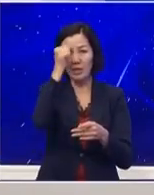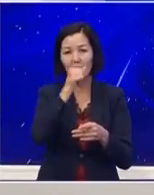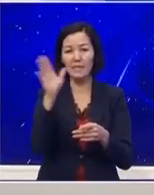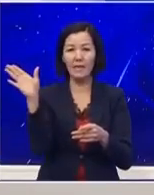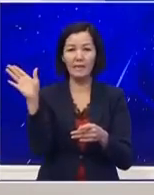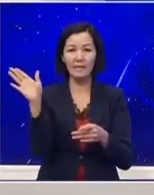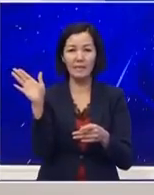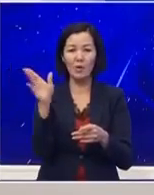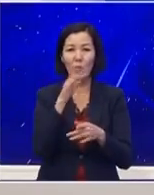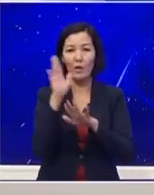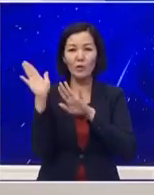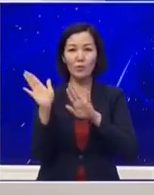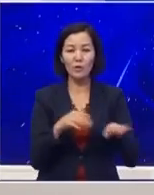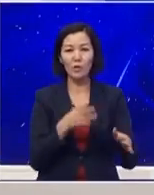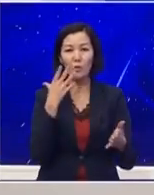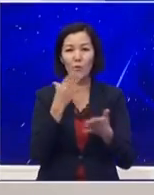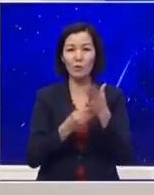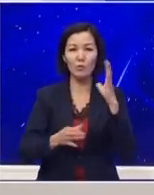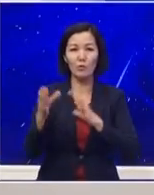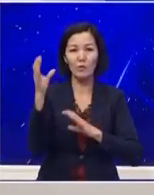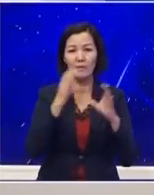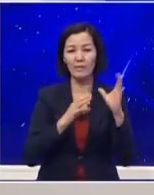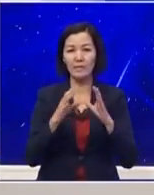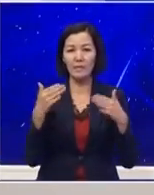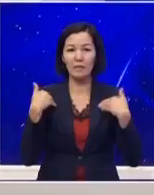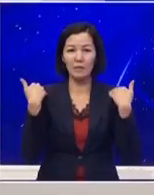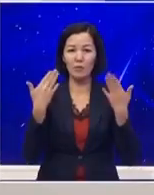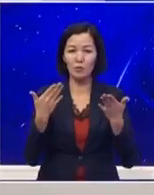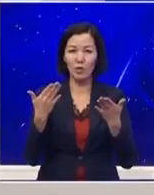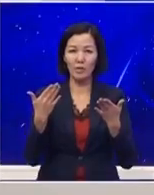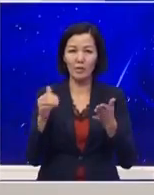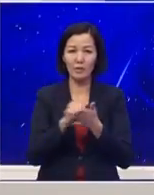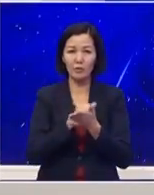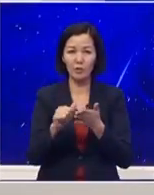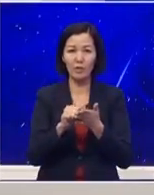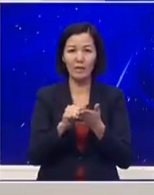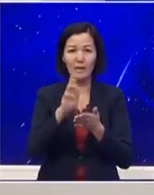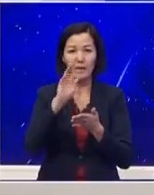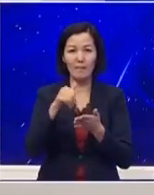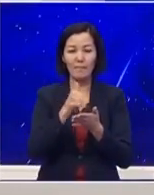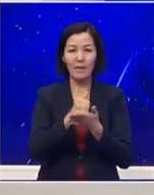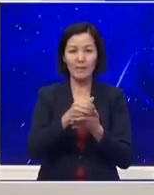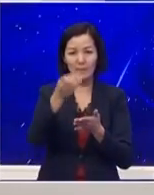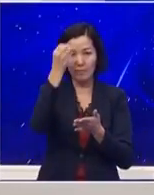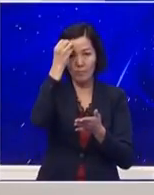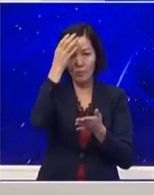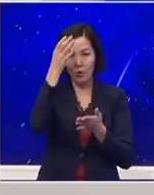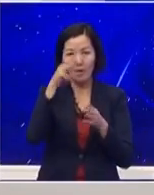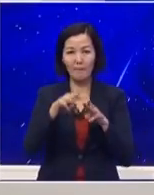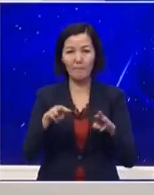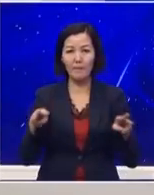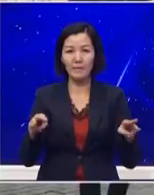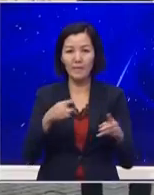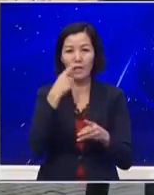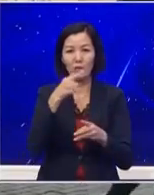барлық университеттер өз үлгісіндегі дипломды ұсынады. Бұл туралы еліміздің бас мұғалімі мәлімдеді. Асхат Аймағамбетовтің